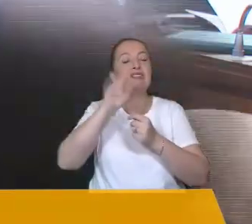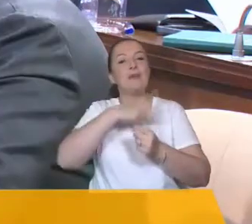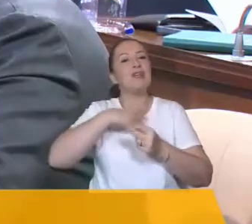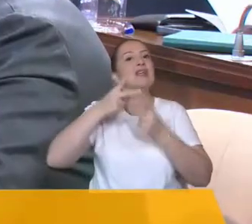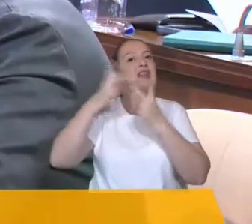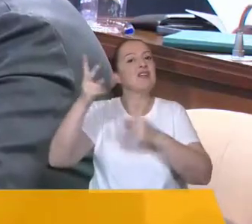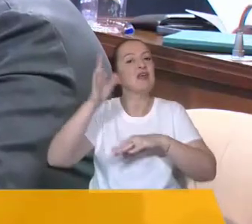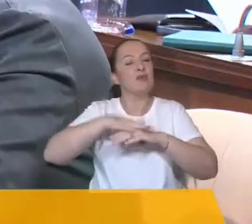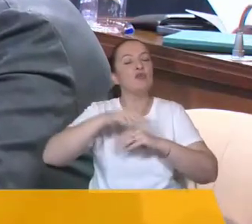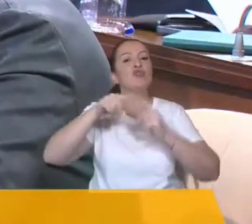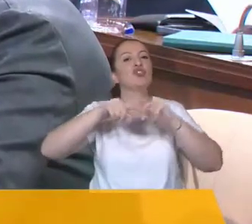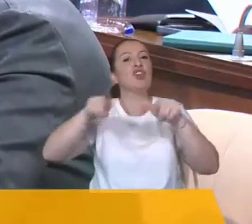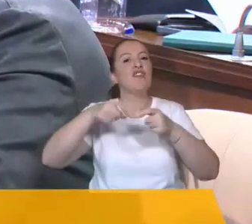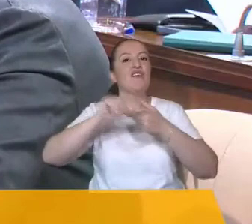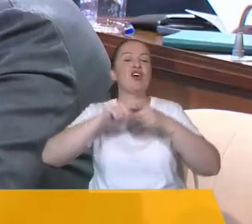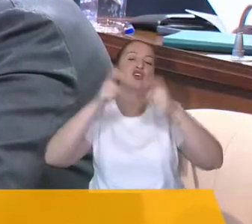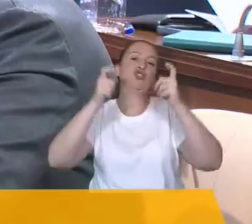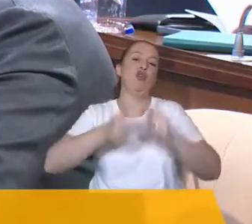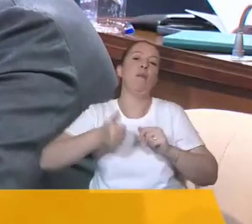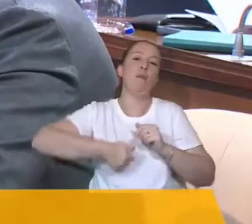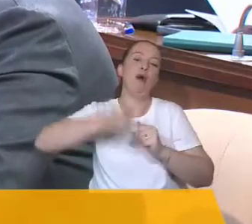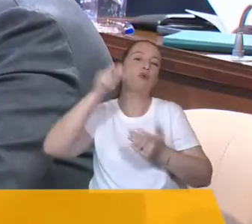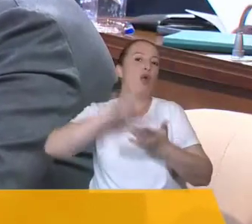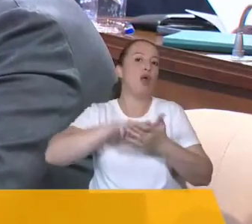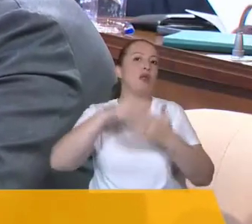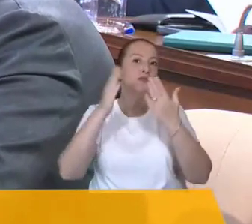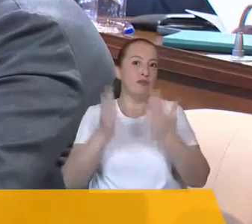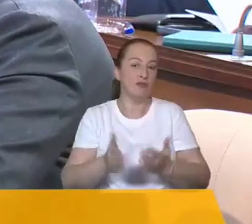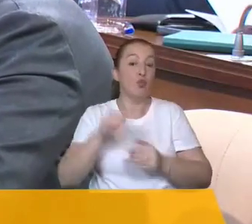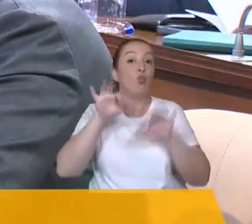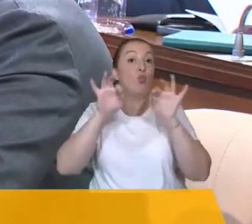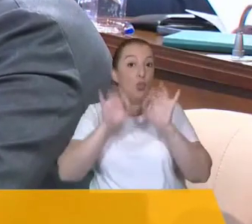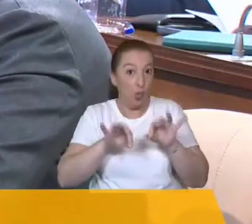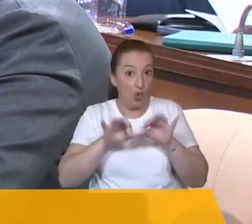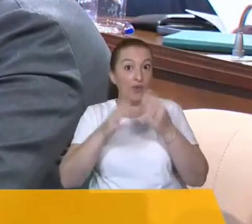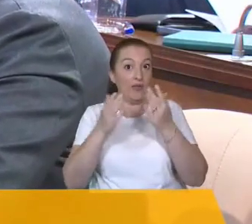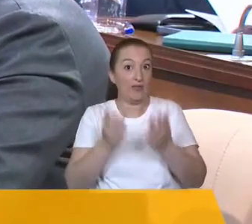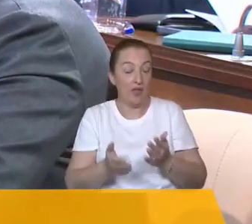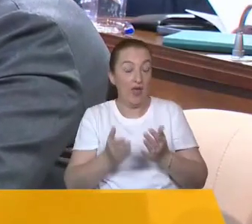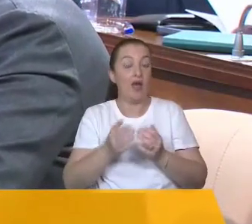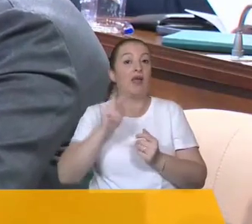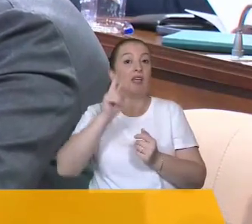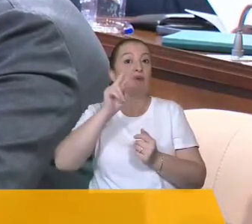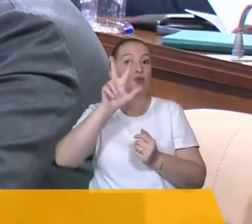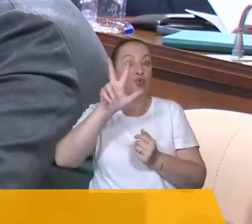ve Şehircilik Bakanlığı'na onaylatılmıştır. Bugün de